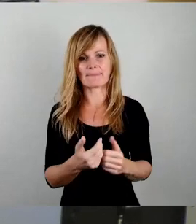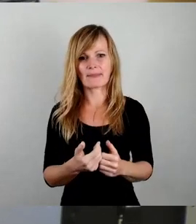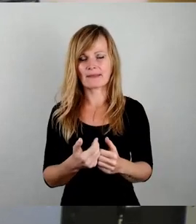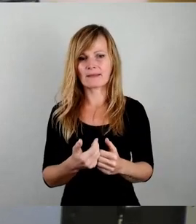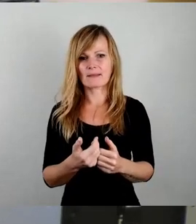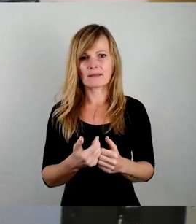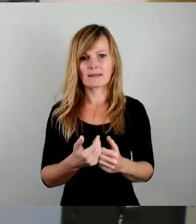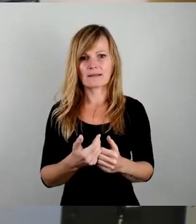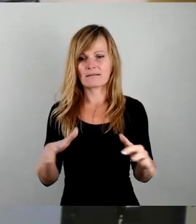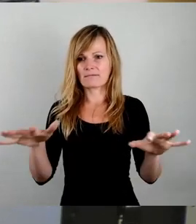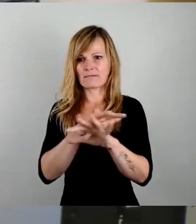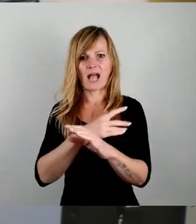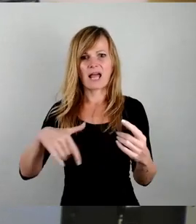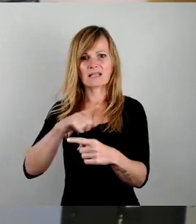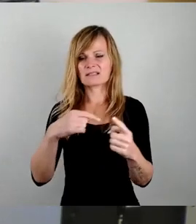Was wollen Sie denn mit den Leuten üben?